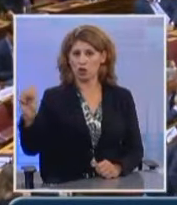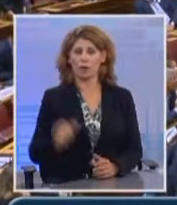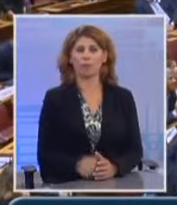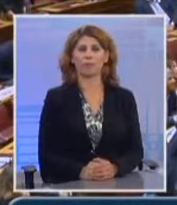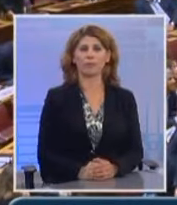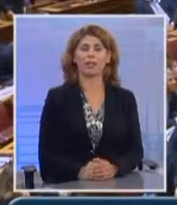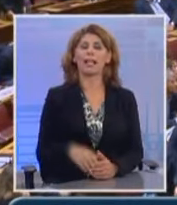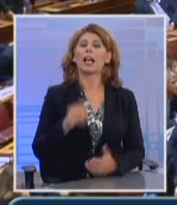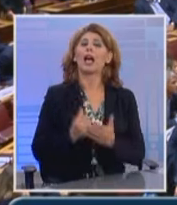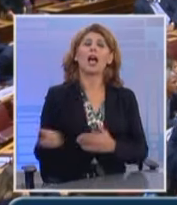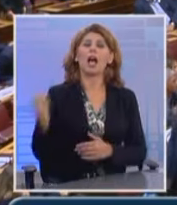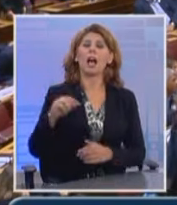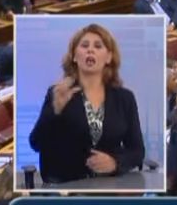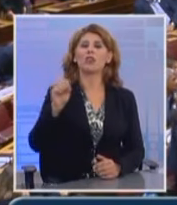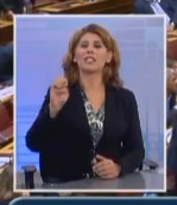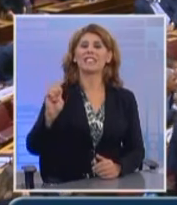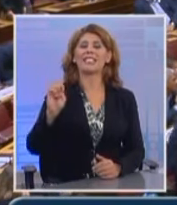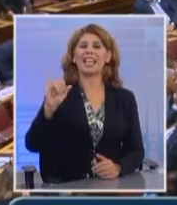Και Σεΐτης Μιχάλης.